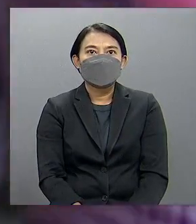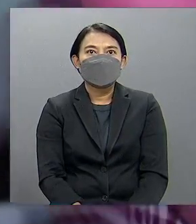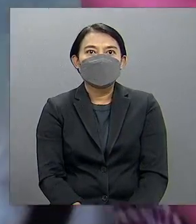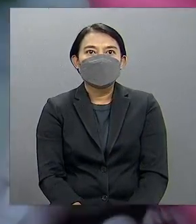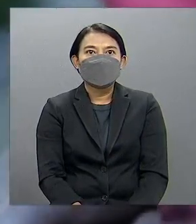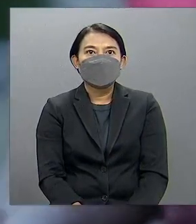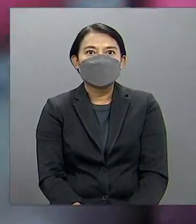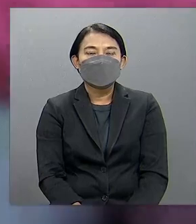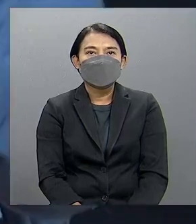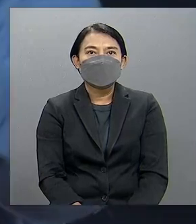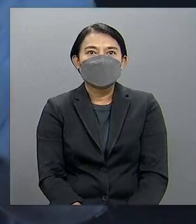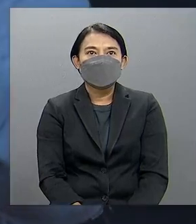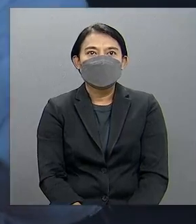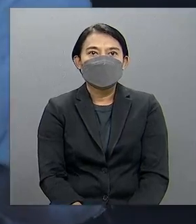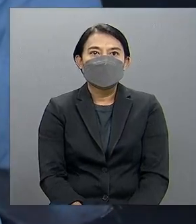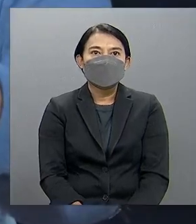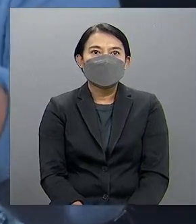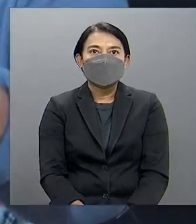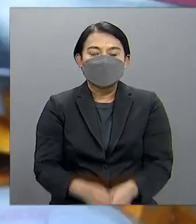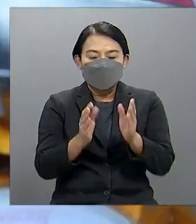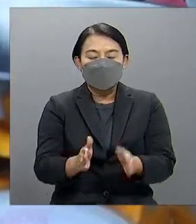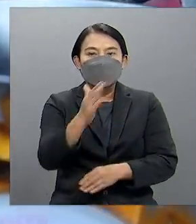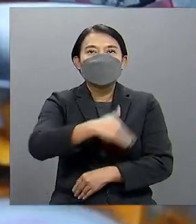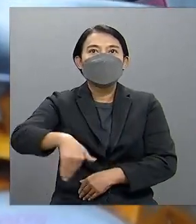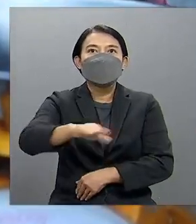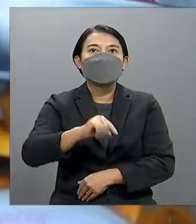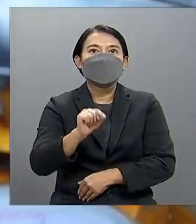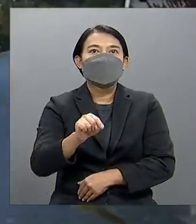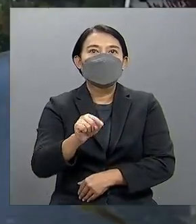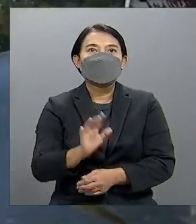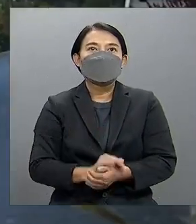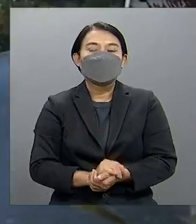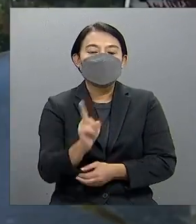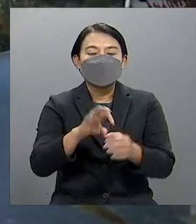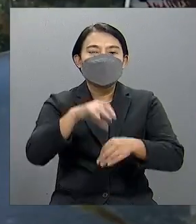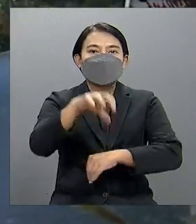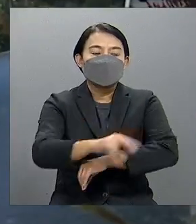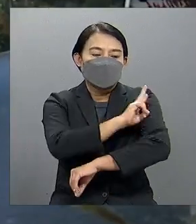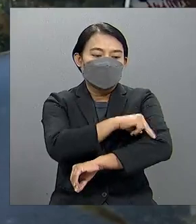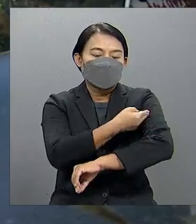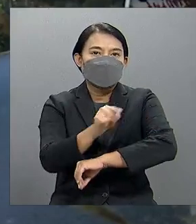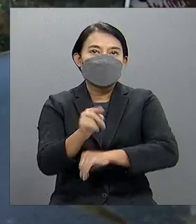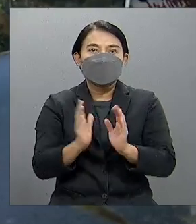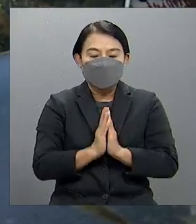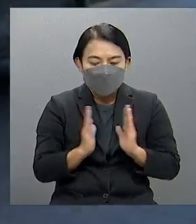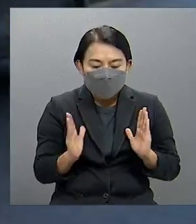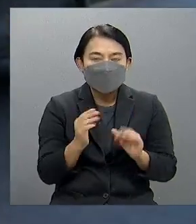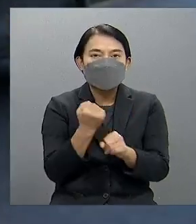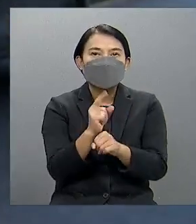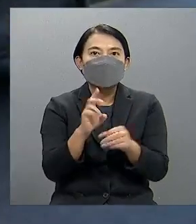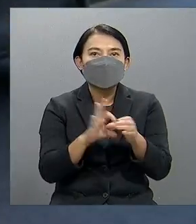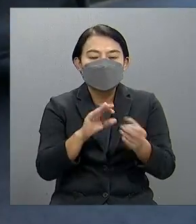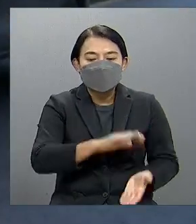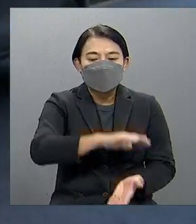ลูกค้าส่วนใหญ่นะครับ ต้ขบคทางโรพยาบาลหน้าทแงโอกาสคลุผัขเราได้ผลิผักเธส่ให้กัทางทมพัจญาบาท